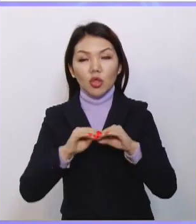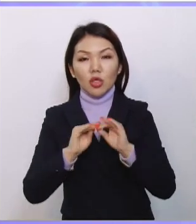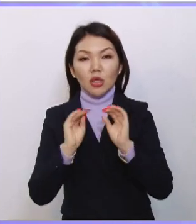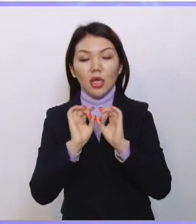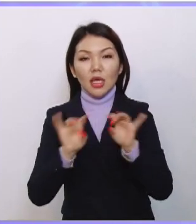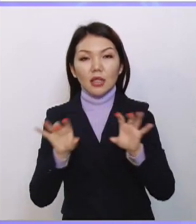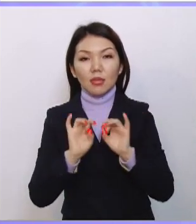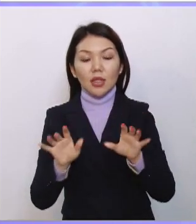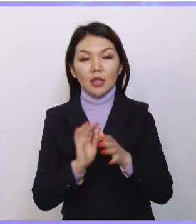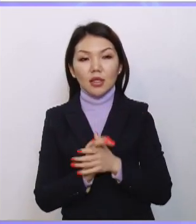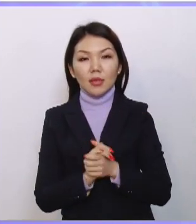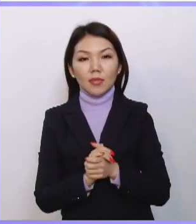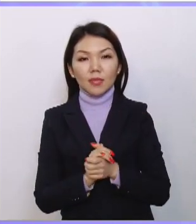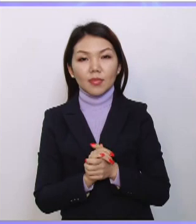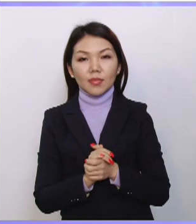бергиле.